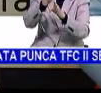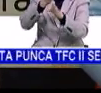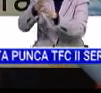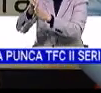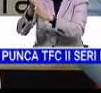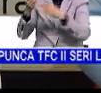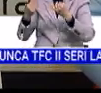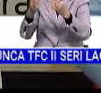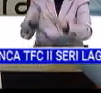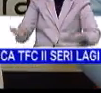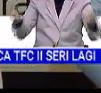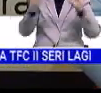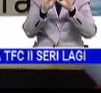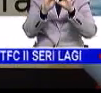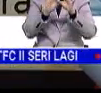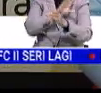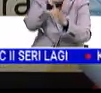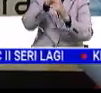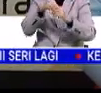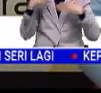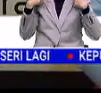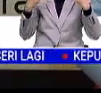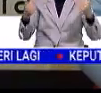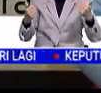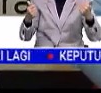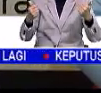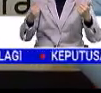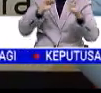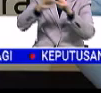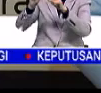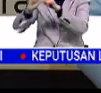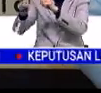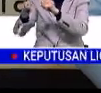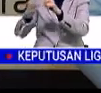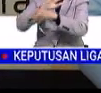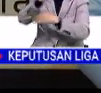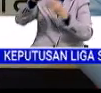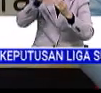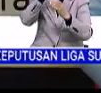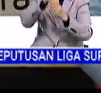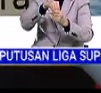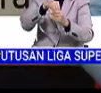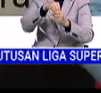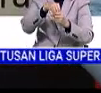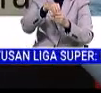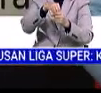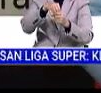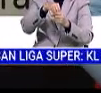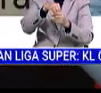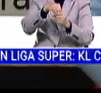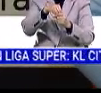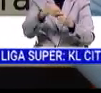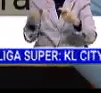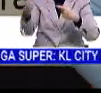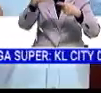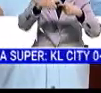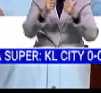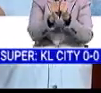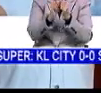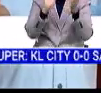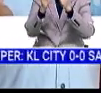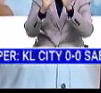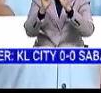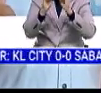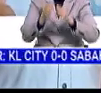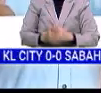satu aspek yang penting. Termasuk dalam bidang kesihatan, dalam pendidikan, semuanya terangkum dalam berkait dengan pendigitalan.